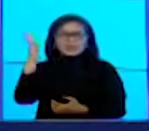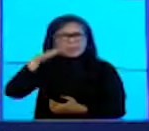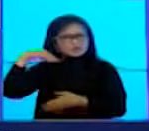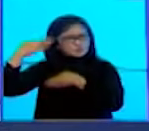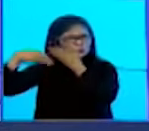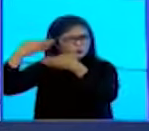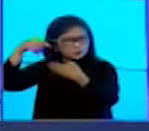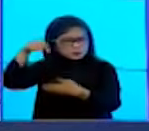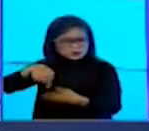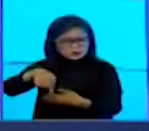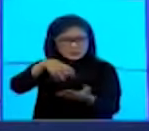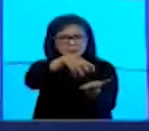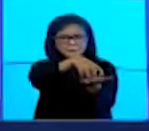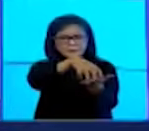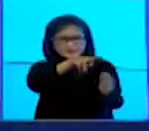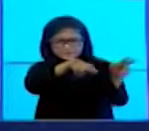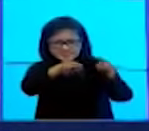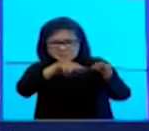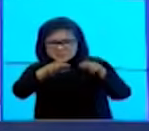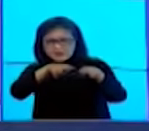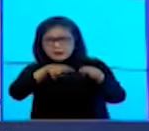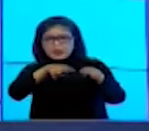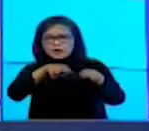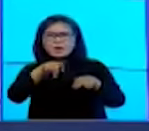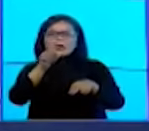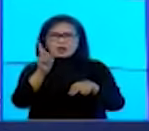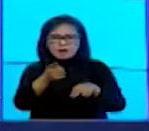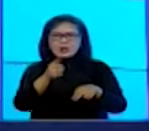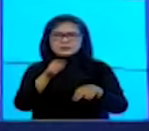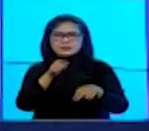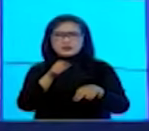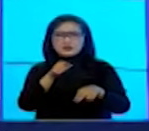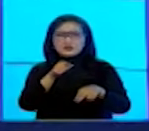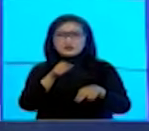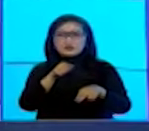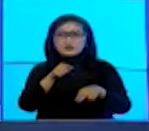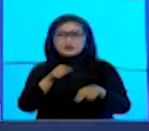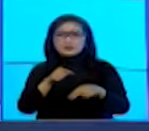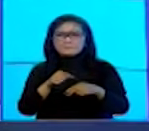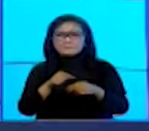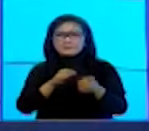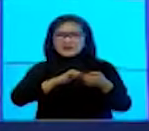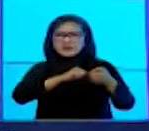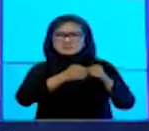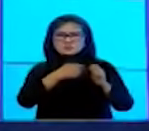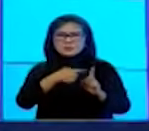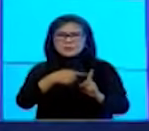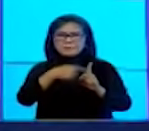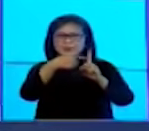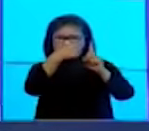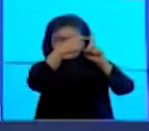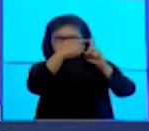memantau adanya pergerakan penambahan jumlah kasus